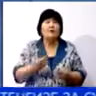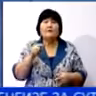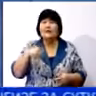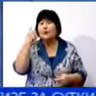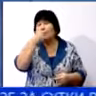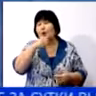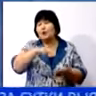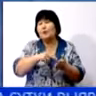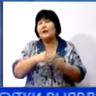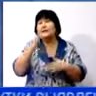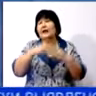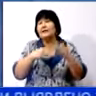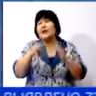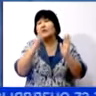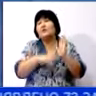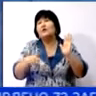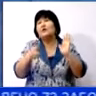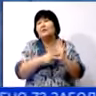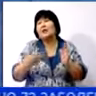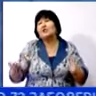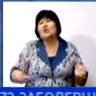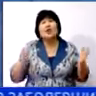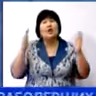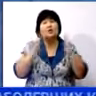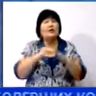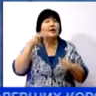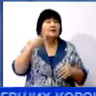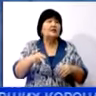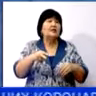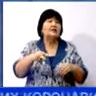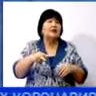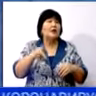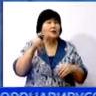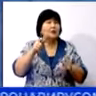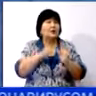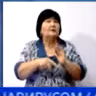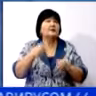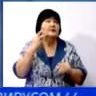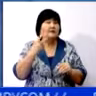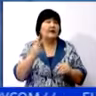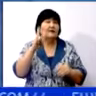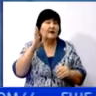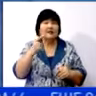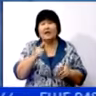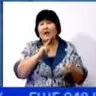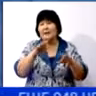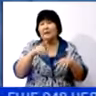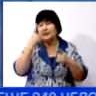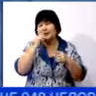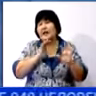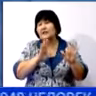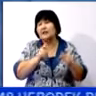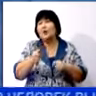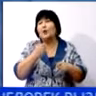В этом году планируется строительство 98 жилых домов на 2172 квартиры. Об этом на брифинге сообщил